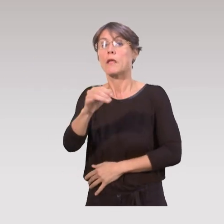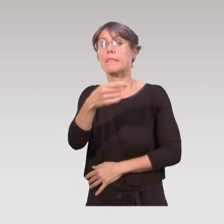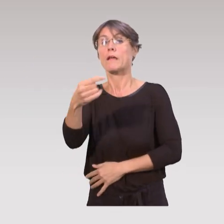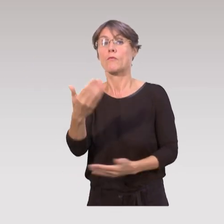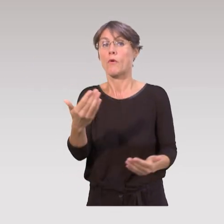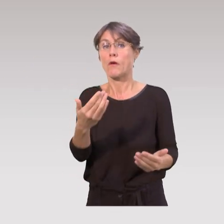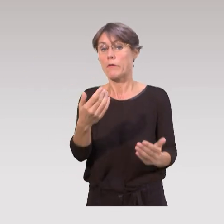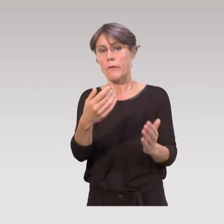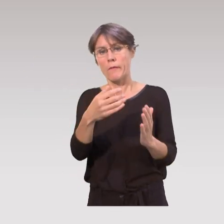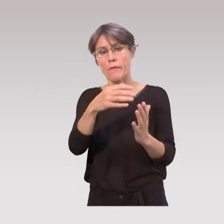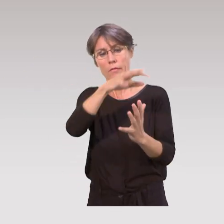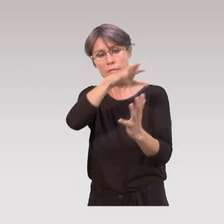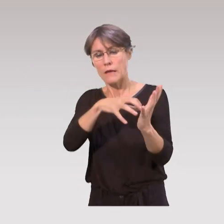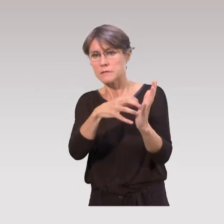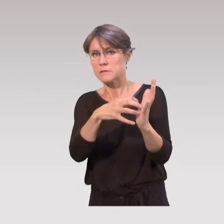n'est jamais perdant